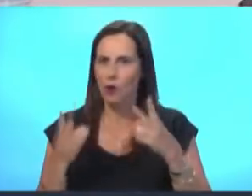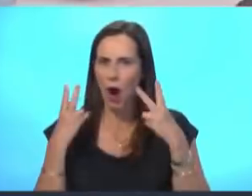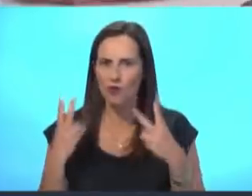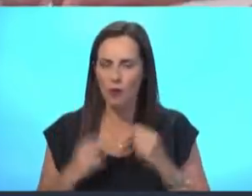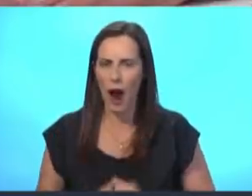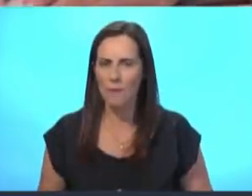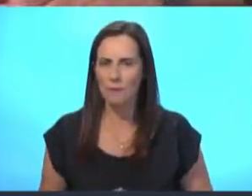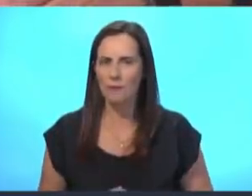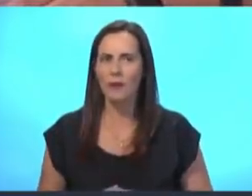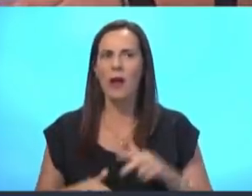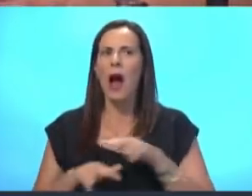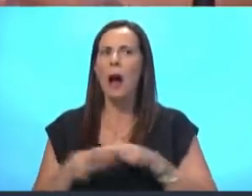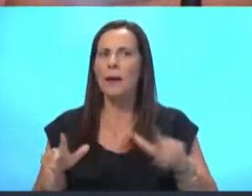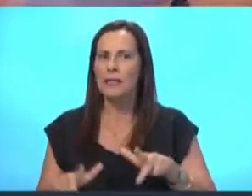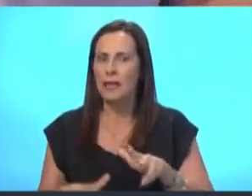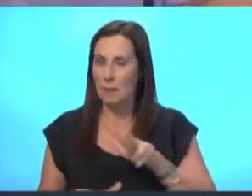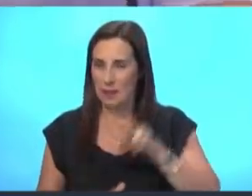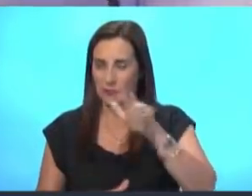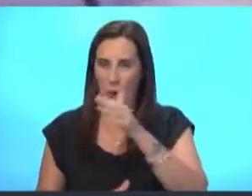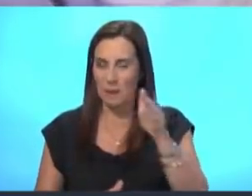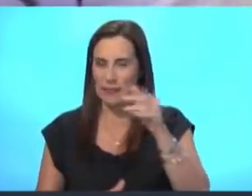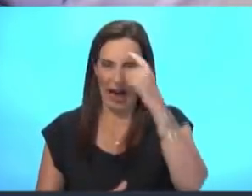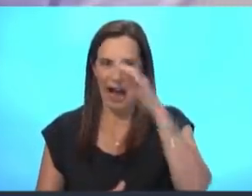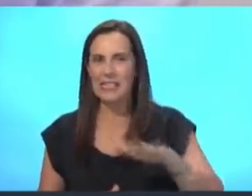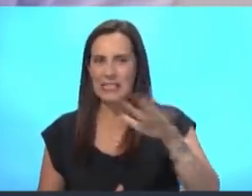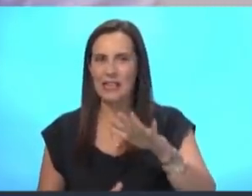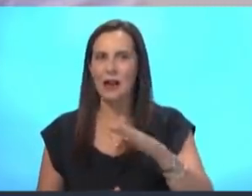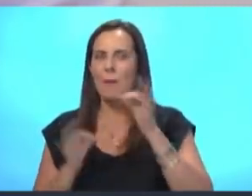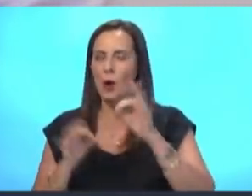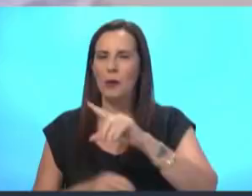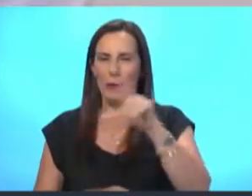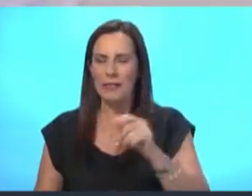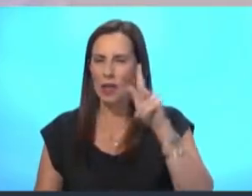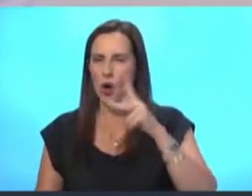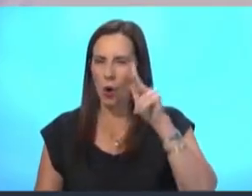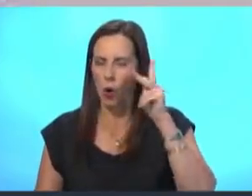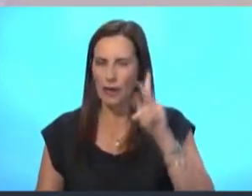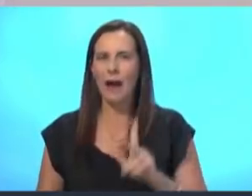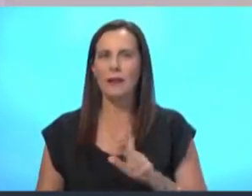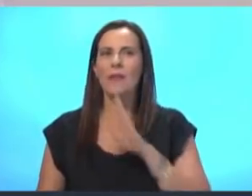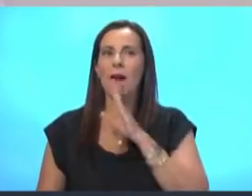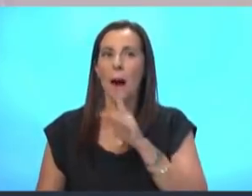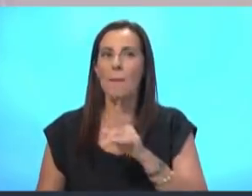meeting. The situation in Northeast Asia, particularly on the Korean Peninsula and the problem of